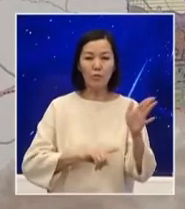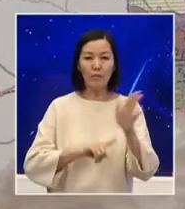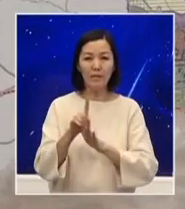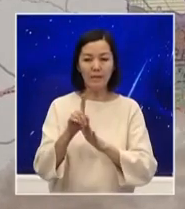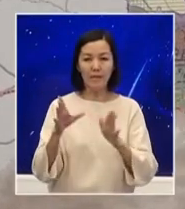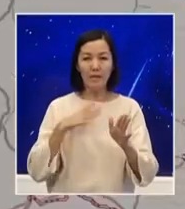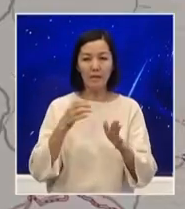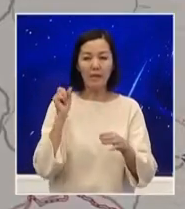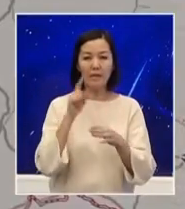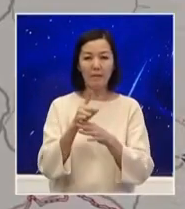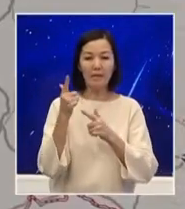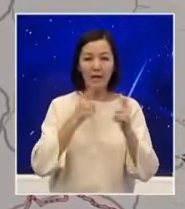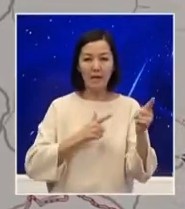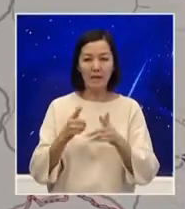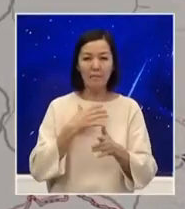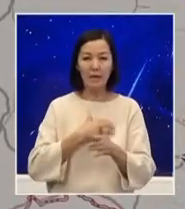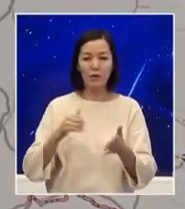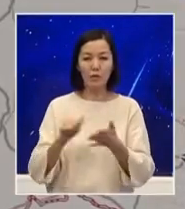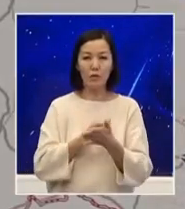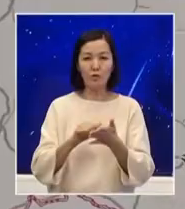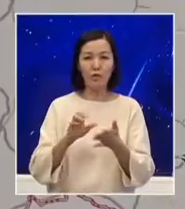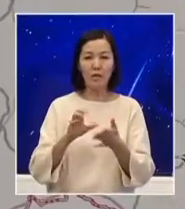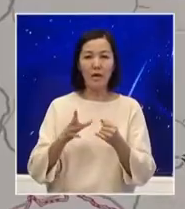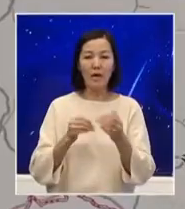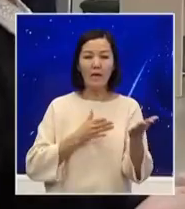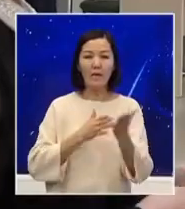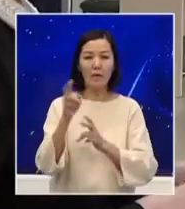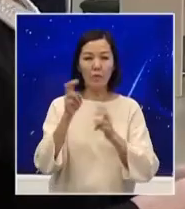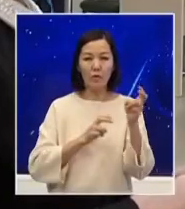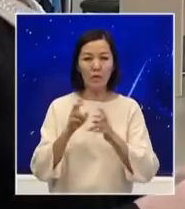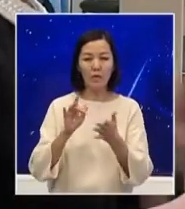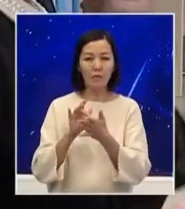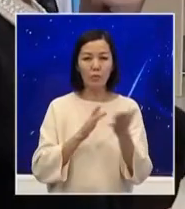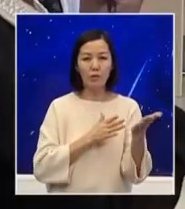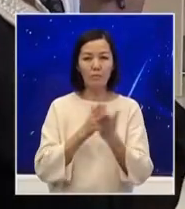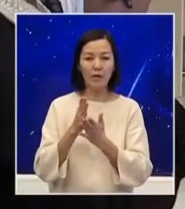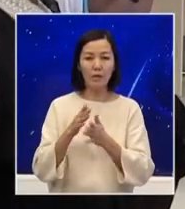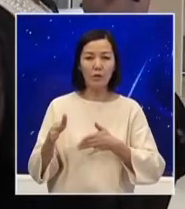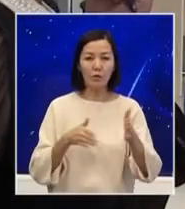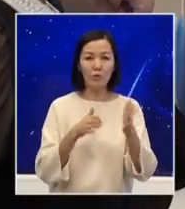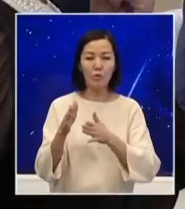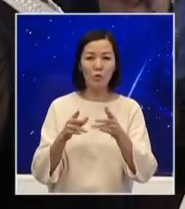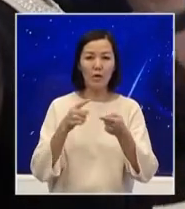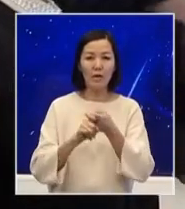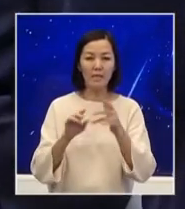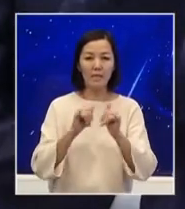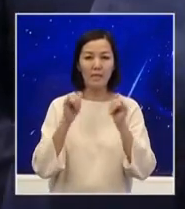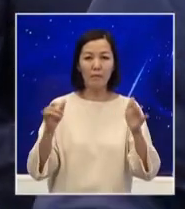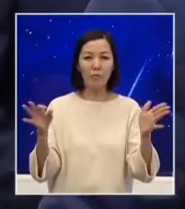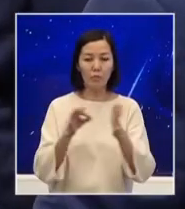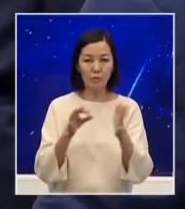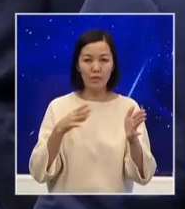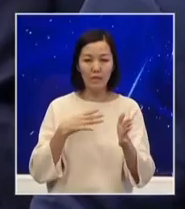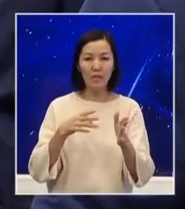әкімі тапсырған әзірленген маңызды құжат агросектор, өнеркәсіп, туристік бағыт, жол көлік қатынастары ілгерлетуді